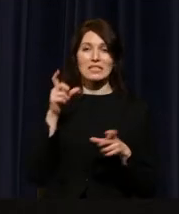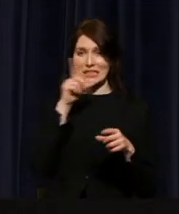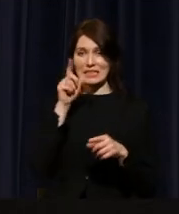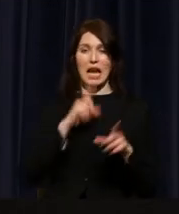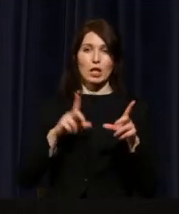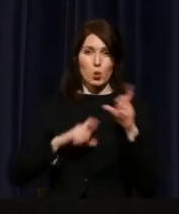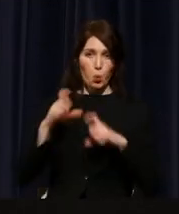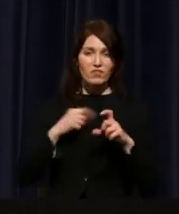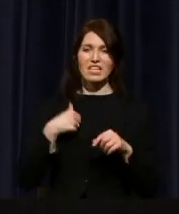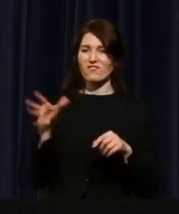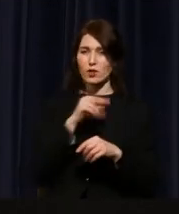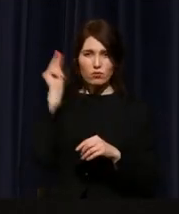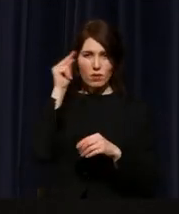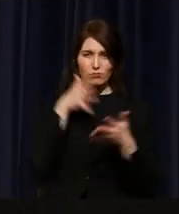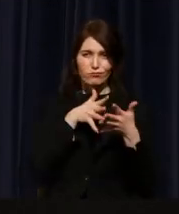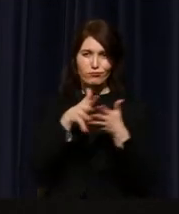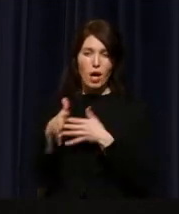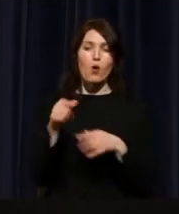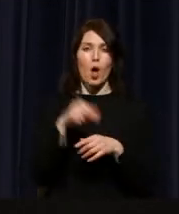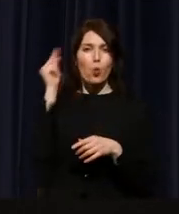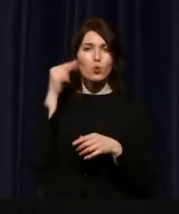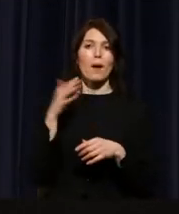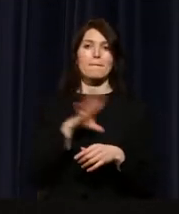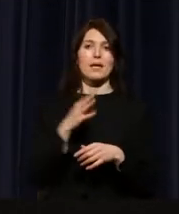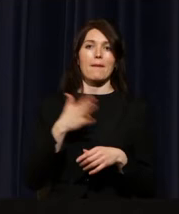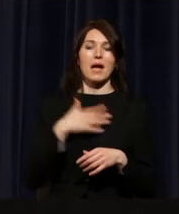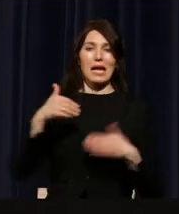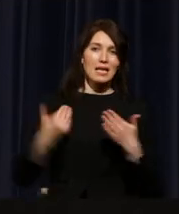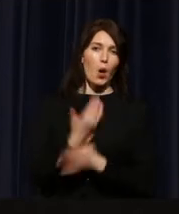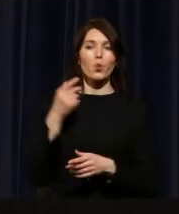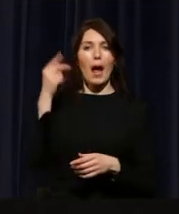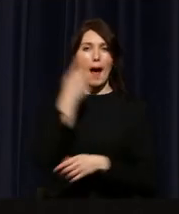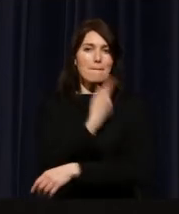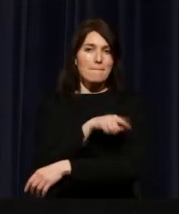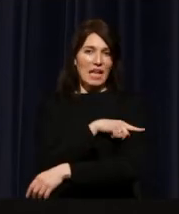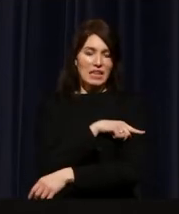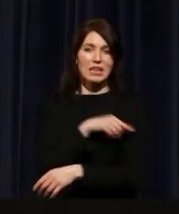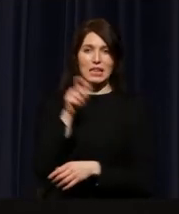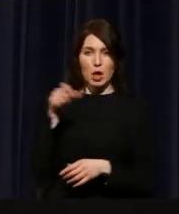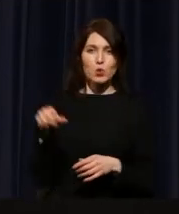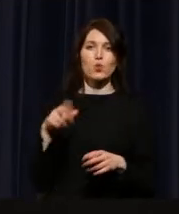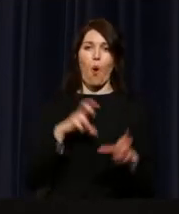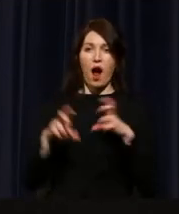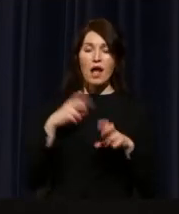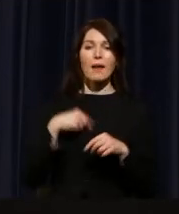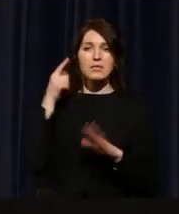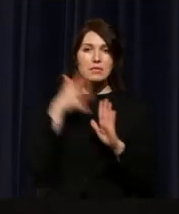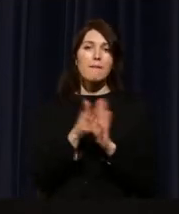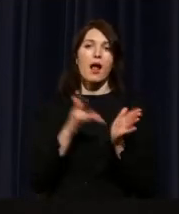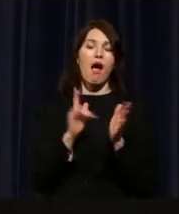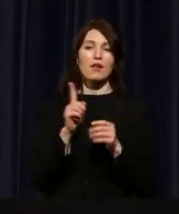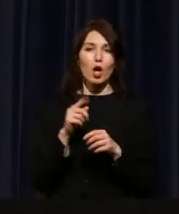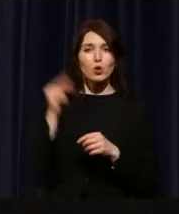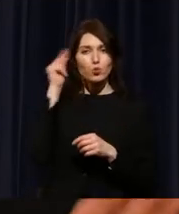visu gāju šo te cauri un tajos kursos tā bija mana jaunā mediķu akadēmija. Es sapratu, kāda ir tā studiju vide,